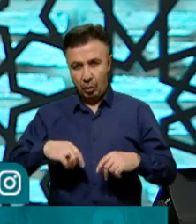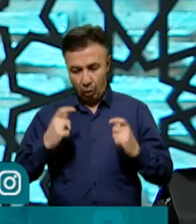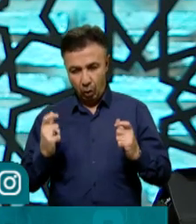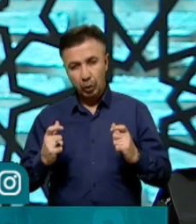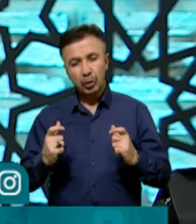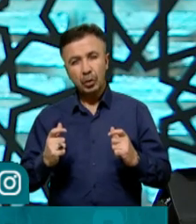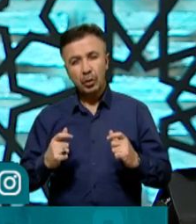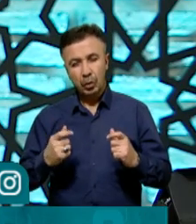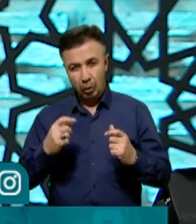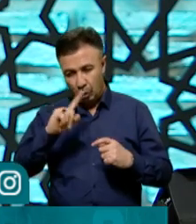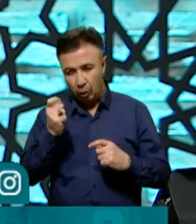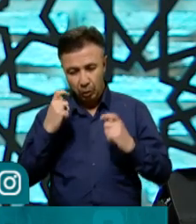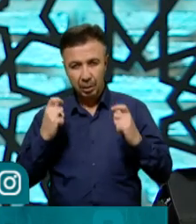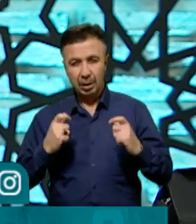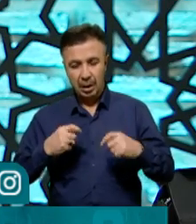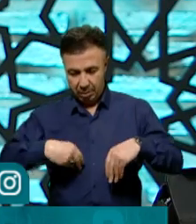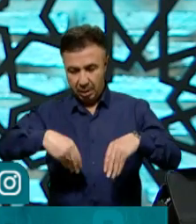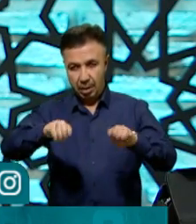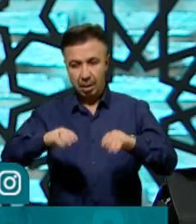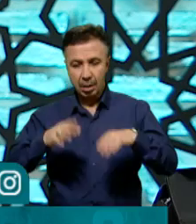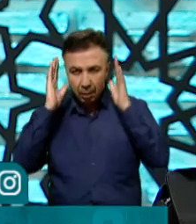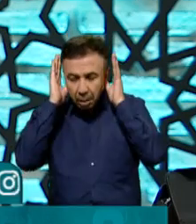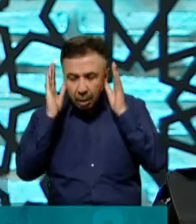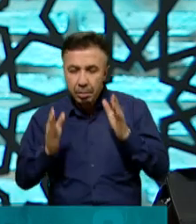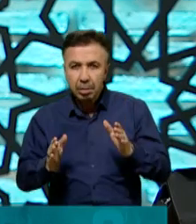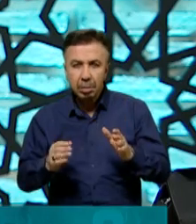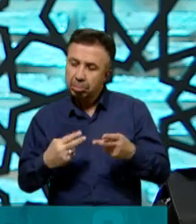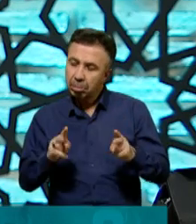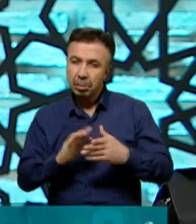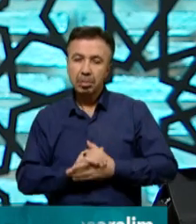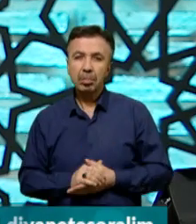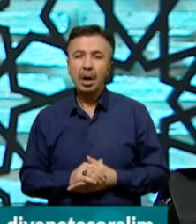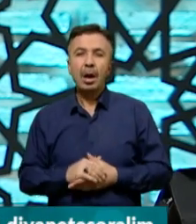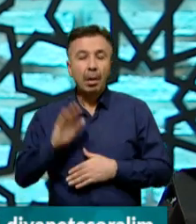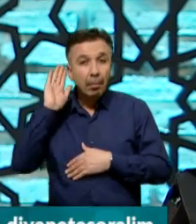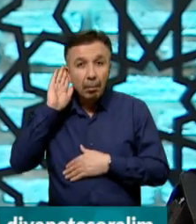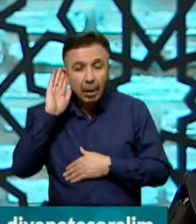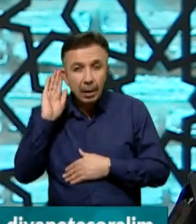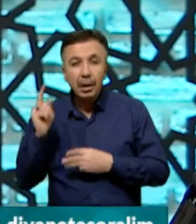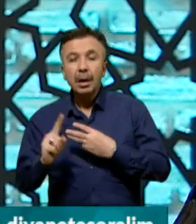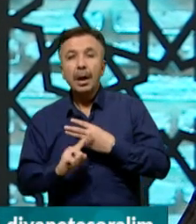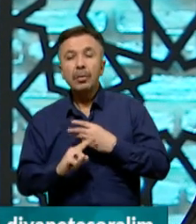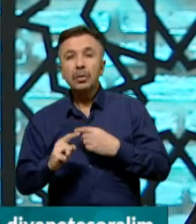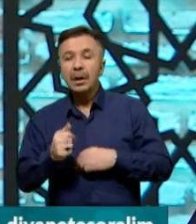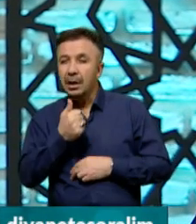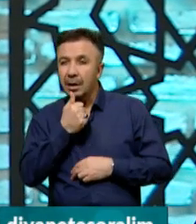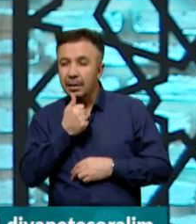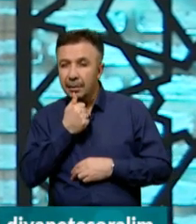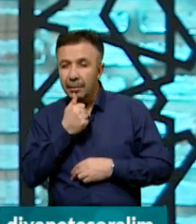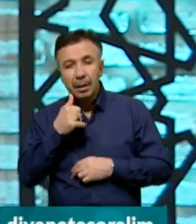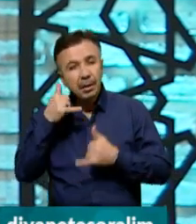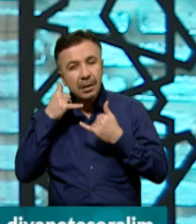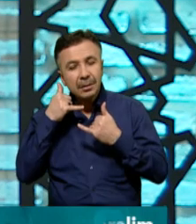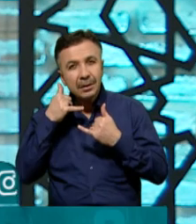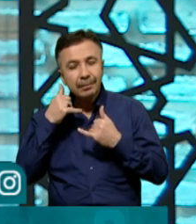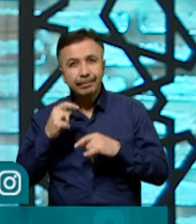sererek bunu yapabilir. Cenab-ı Allah kolaylıklar versin. Malatya'dan Ebu Zer Bey telefon attığımızdaymış. Hoş geldiniz.